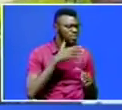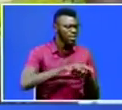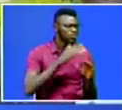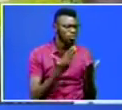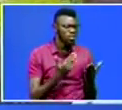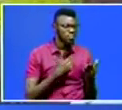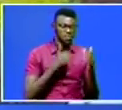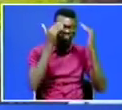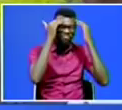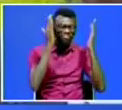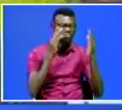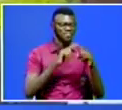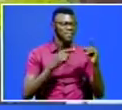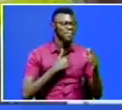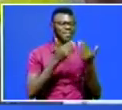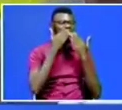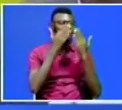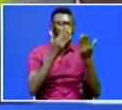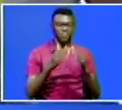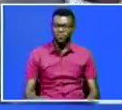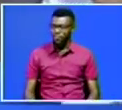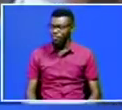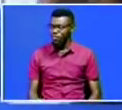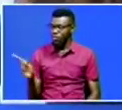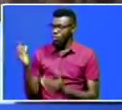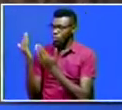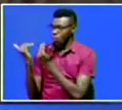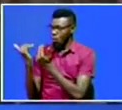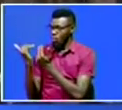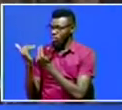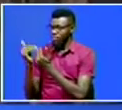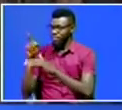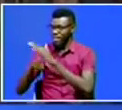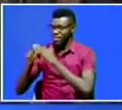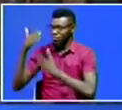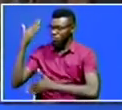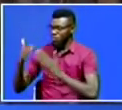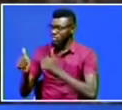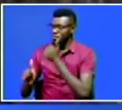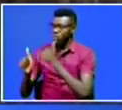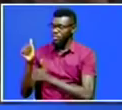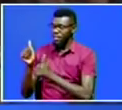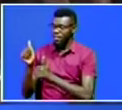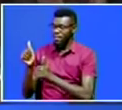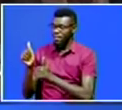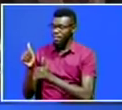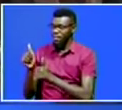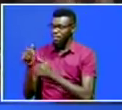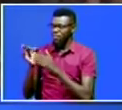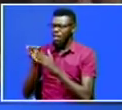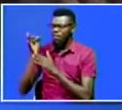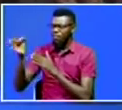lakini nashukuru. Mm-hmm. Utakuwa unatarajia kujiunga na chuo kipi, na labda hapo mbeleni unaweza taka